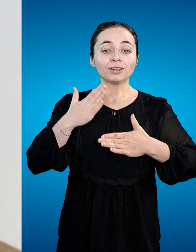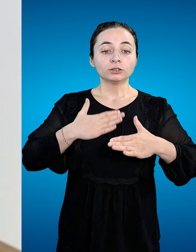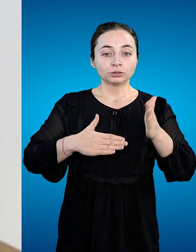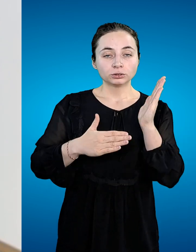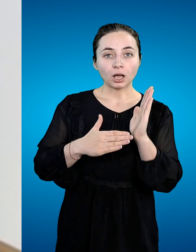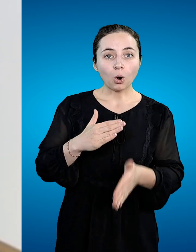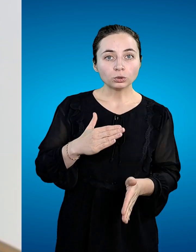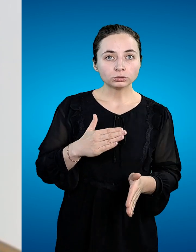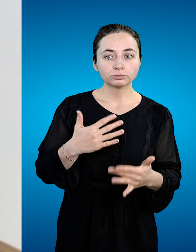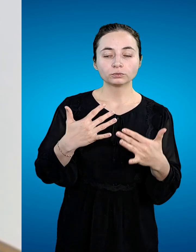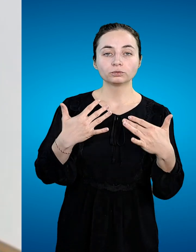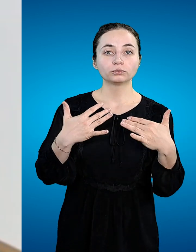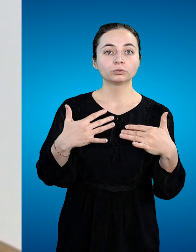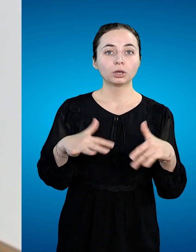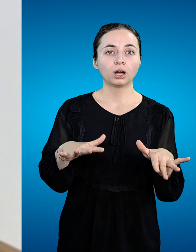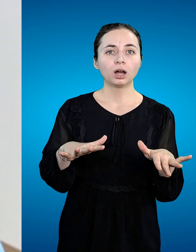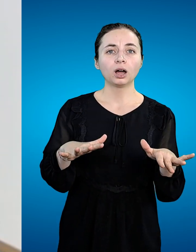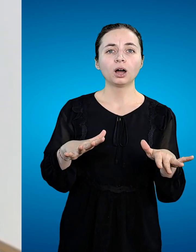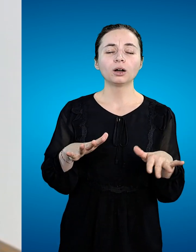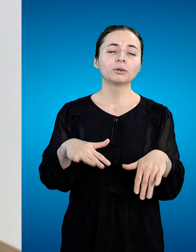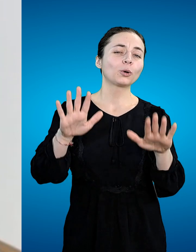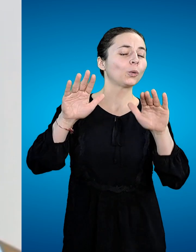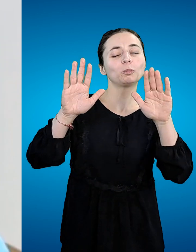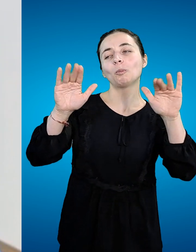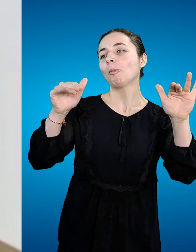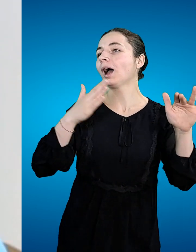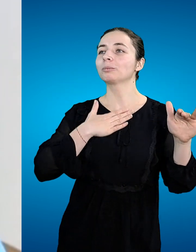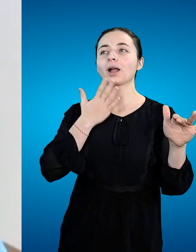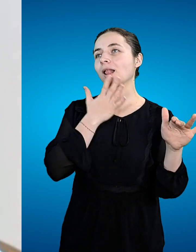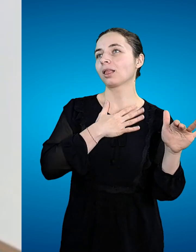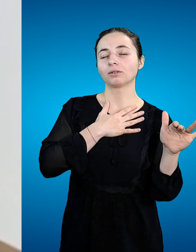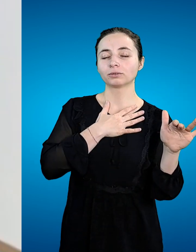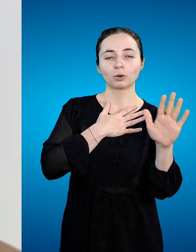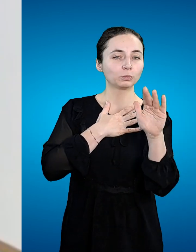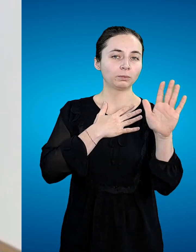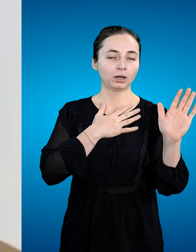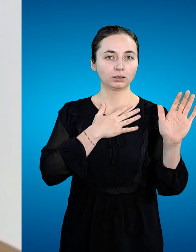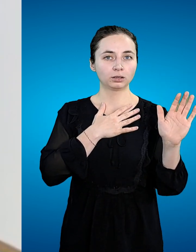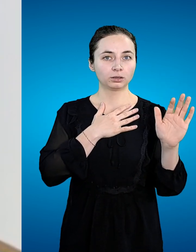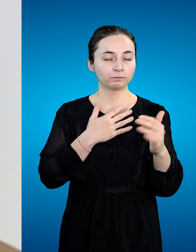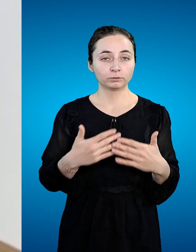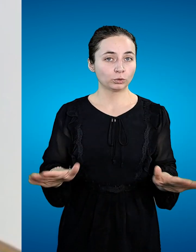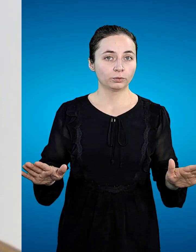только наслаждение закончилось, сразу «Goodbye, my love, goodbye!»